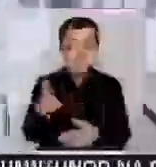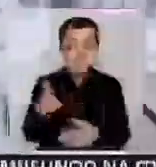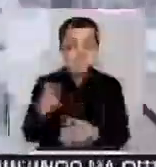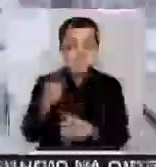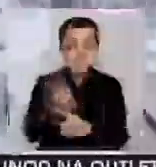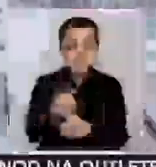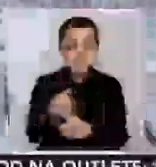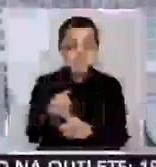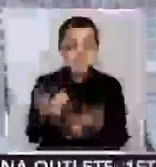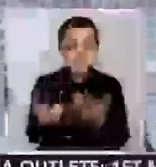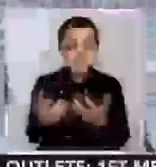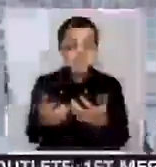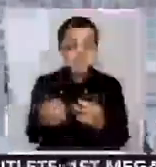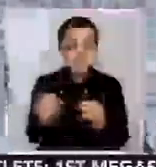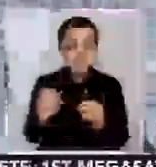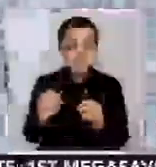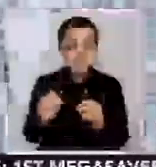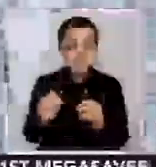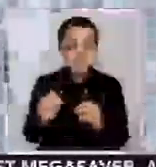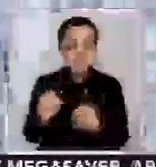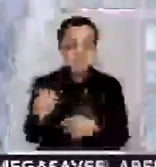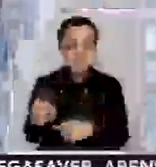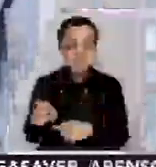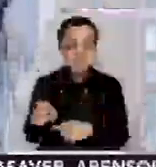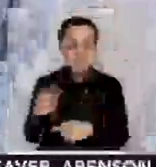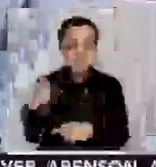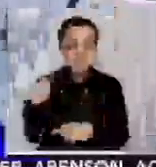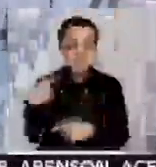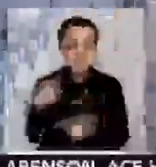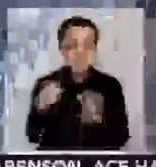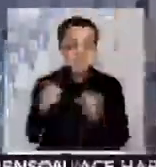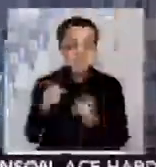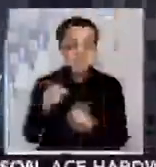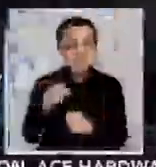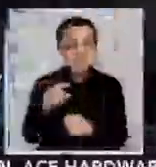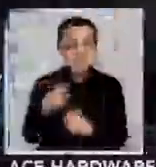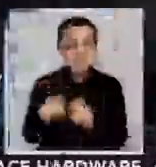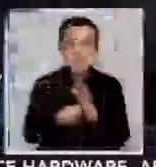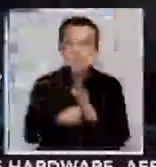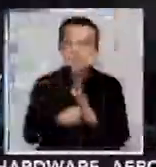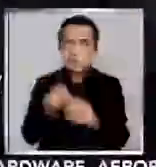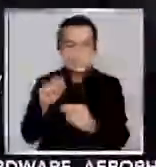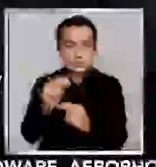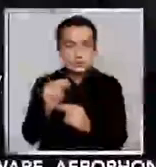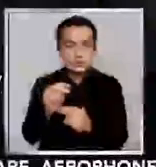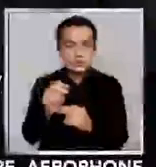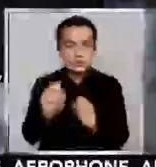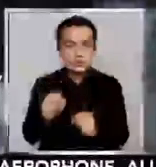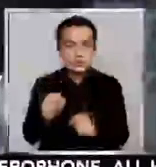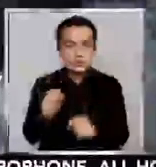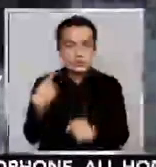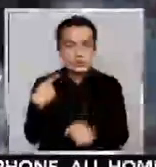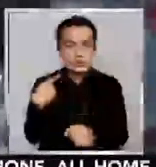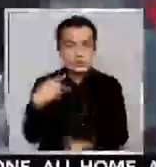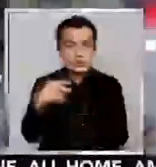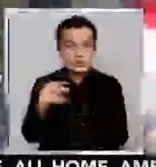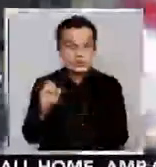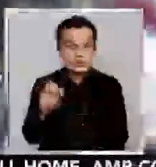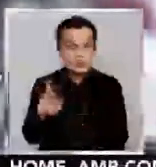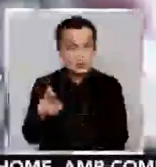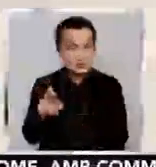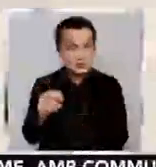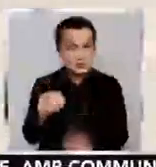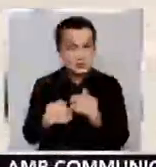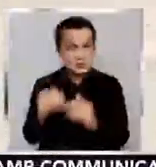walang pangsimoy Pasko na lamig. Sa Nobyembre halimbawa, pwedeng makaranas ang Metro Manila ng mahigit